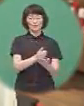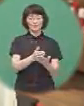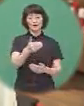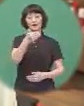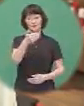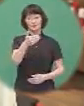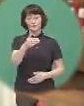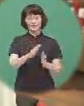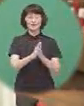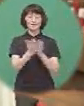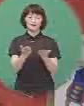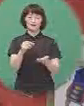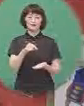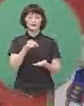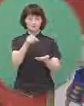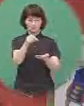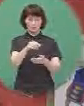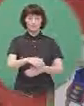タログギフトになっています。